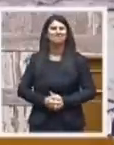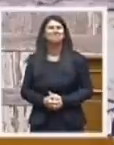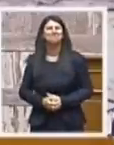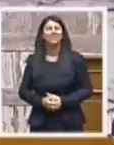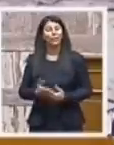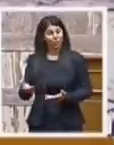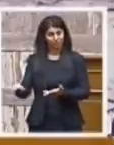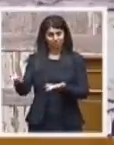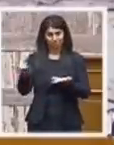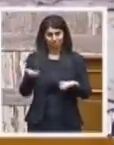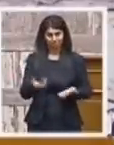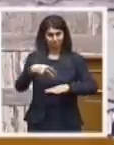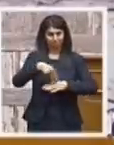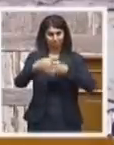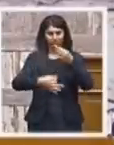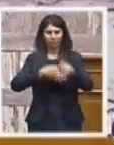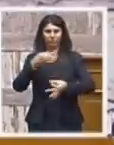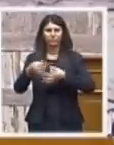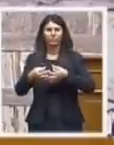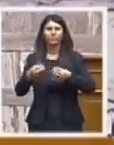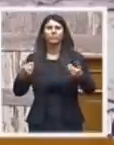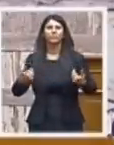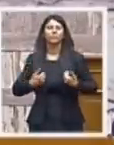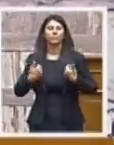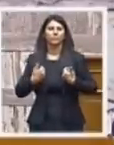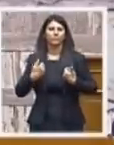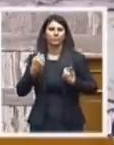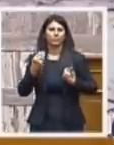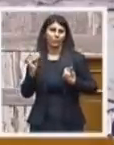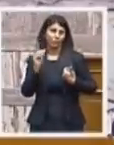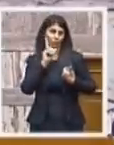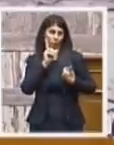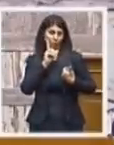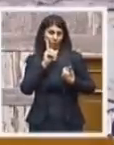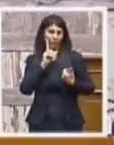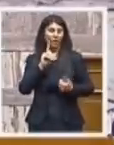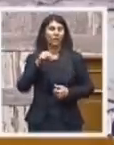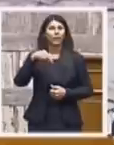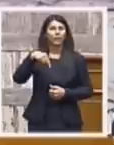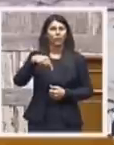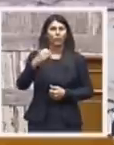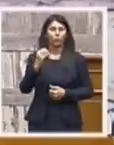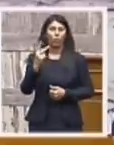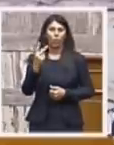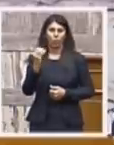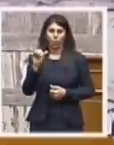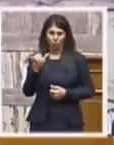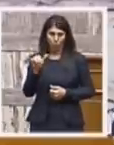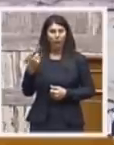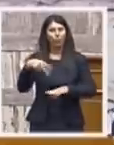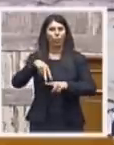Και καλούμε τώρα στο βήμα την έφηβη βουλευτή Ελισάβετ Τόκου από το νομό Δράμας.